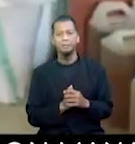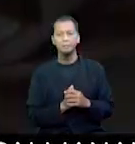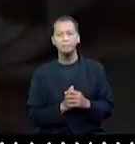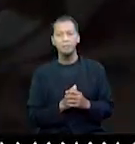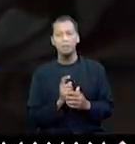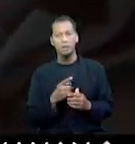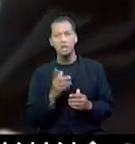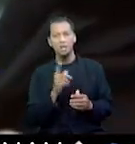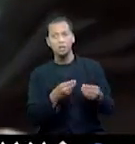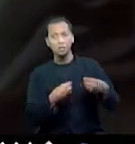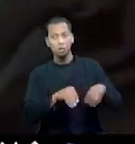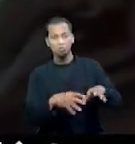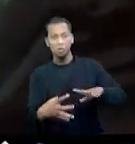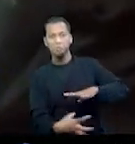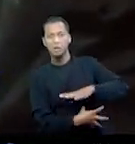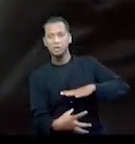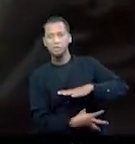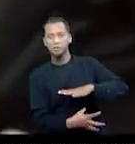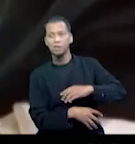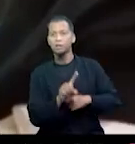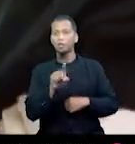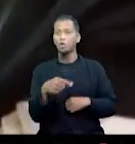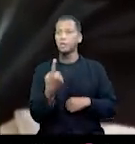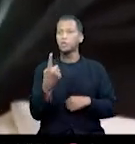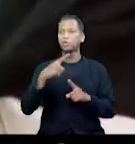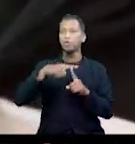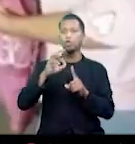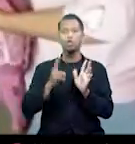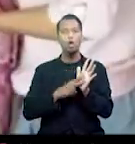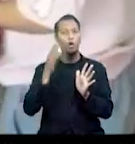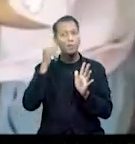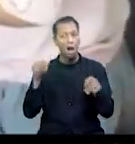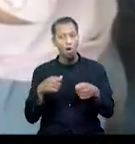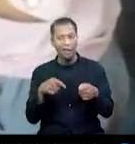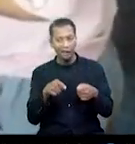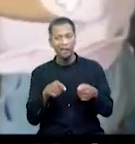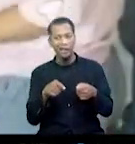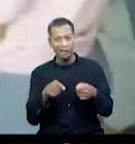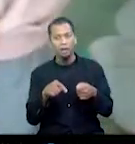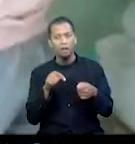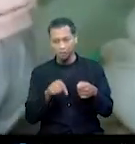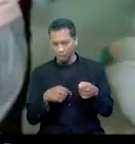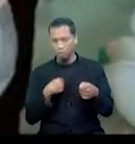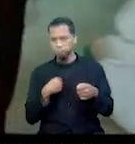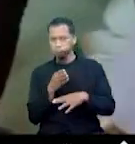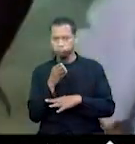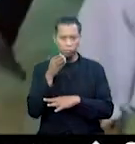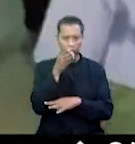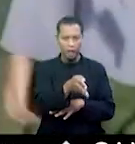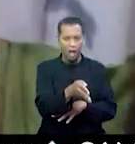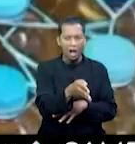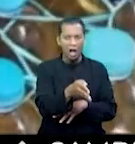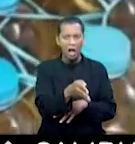curah di dalam kiosnya. Saat dilakukan pengecekan, pemilik kios tengah melakukan pemindahan dari jerigen ke wadah botol mineral ukuran 1